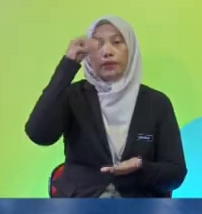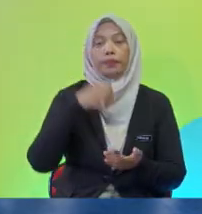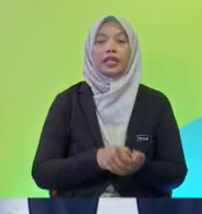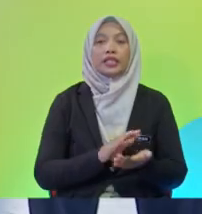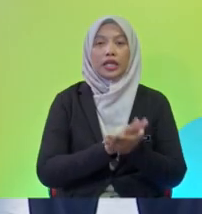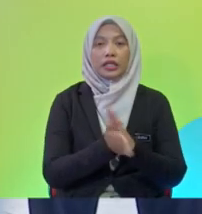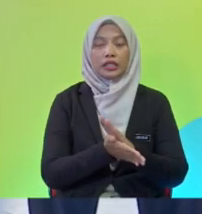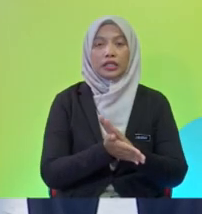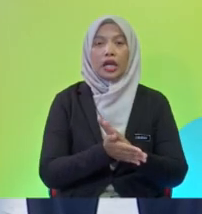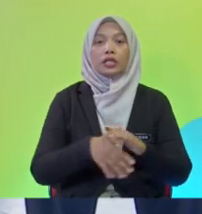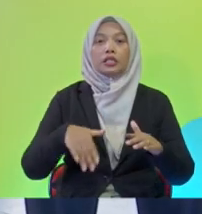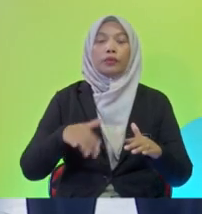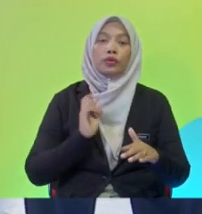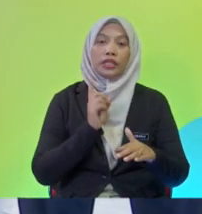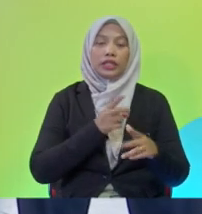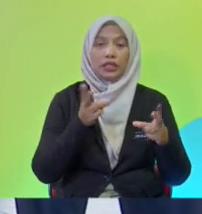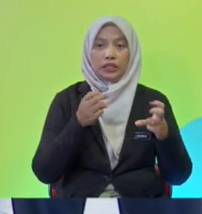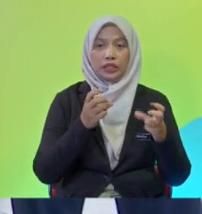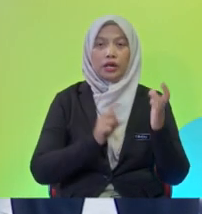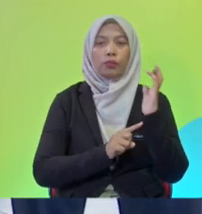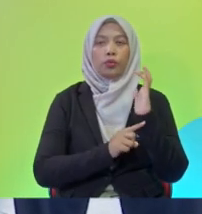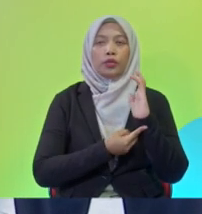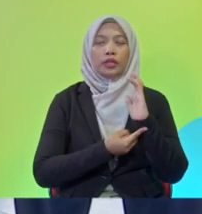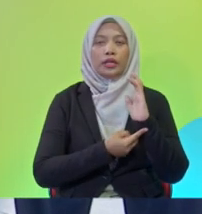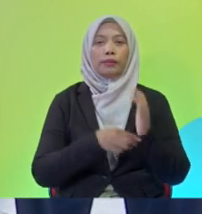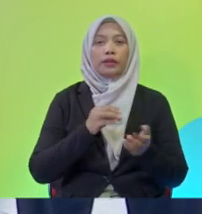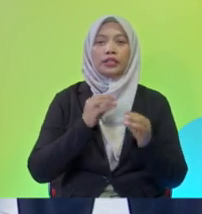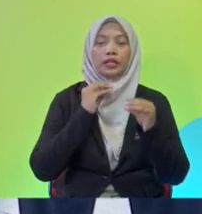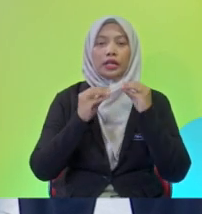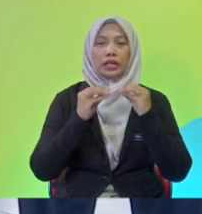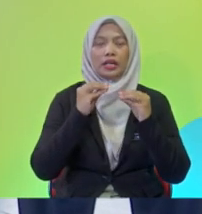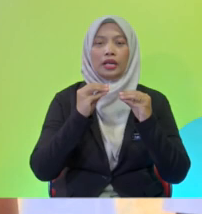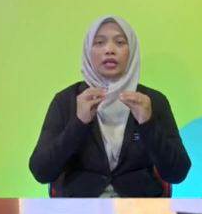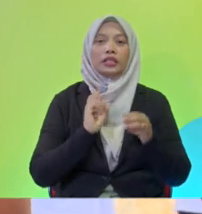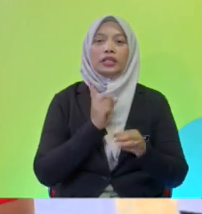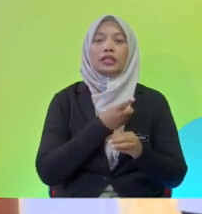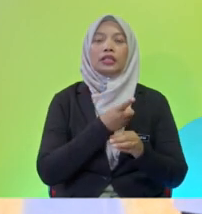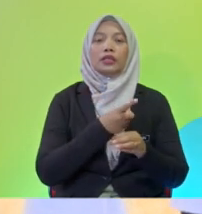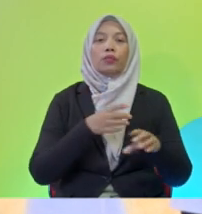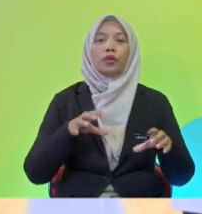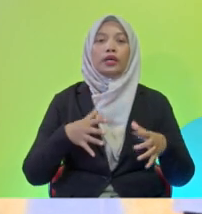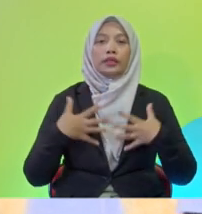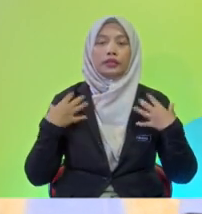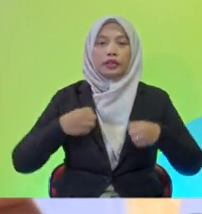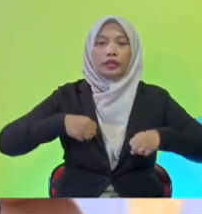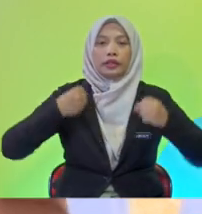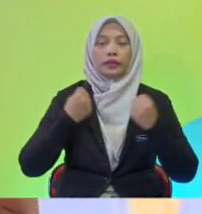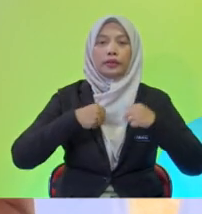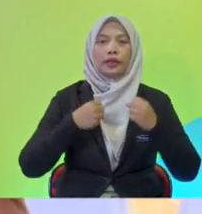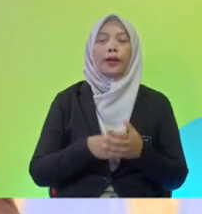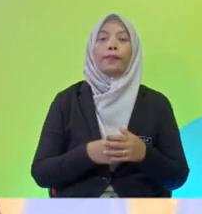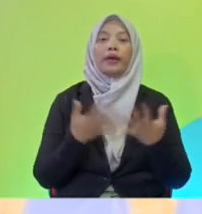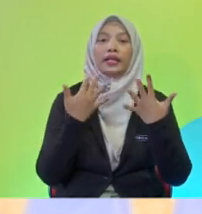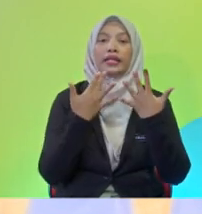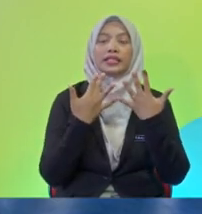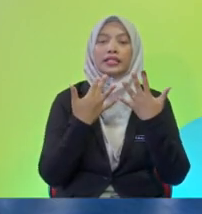Jadi, cikgu, sebelum kita nak mulakan pembelajaran kita ni, cikgu, apa kata kita buat regangan dulu? Boleh. Kita akan mulakan juga dengan sesi